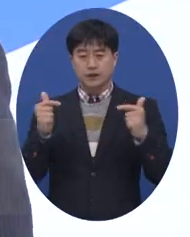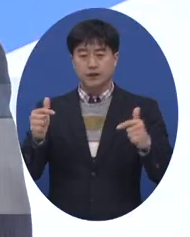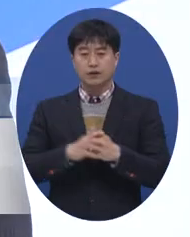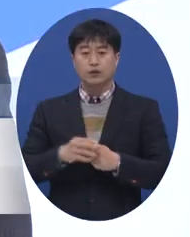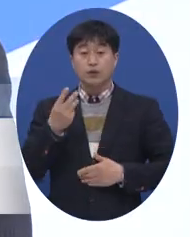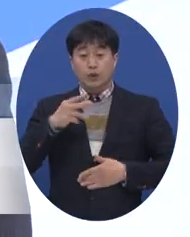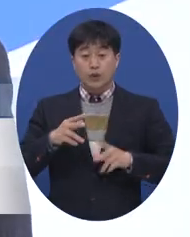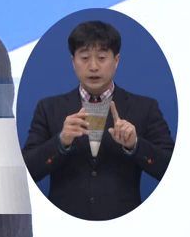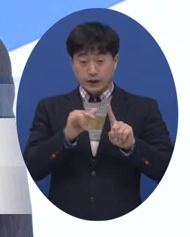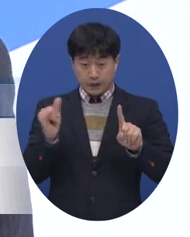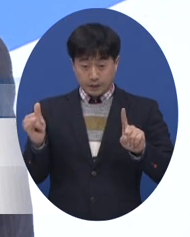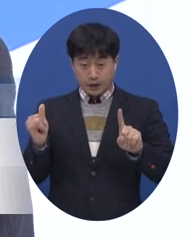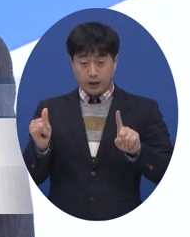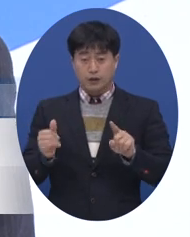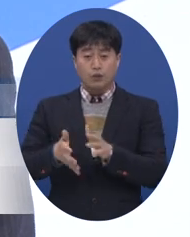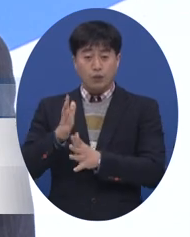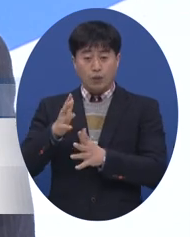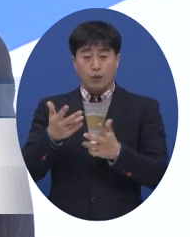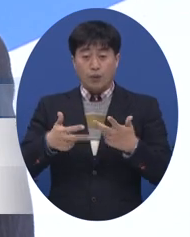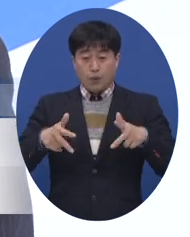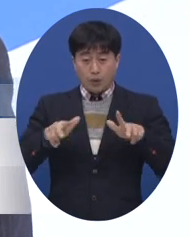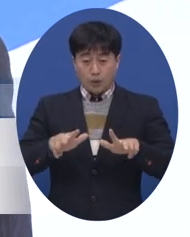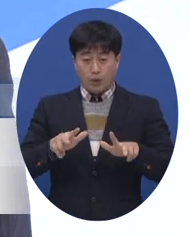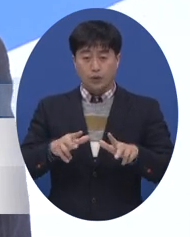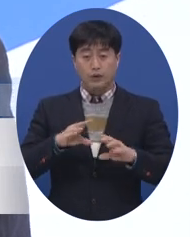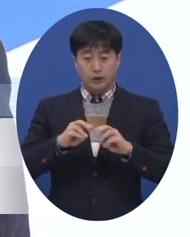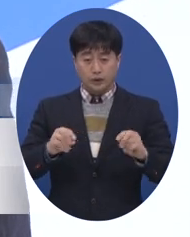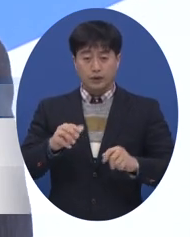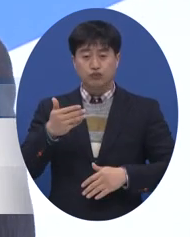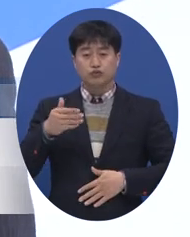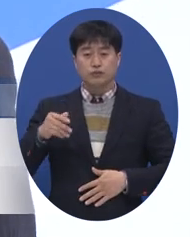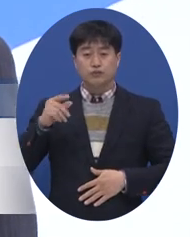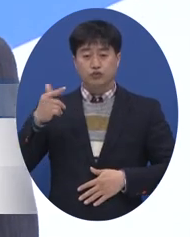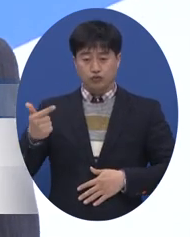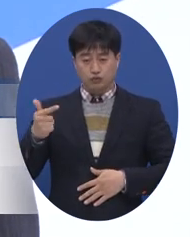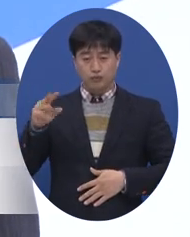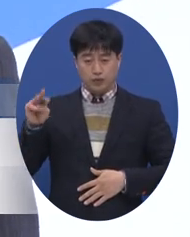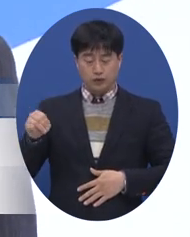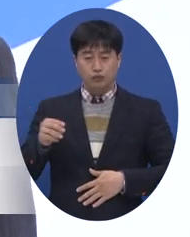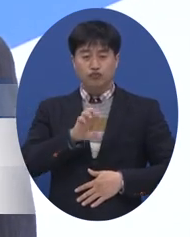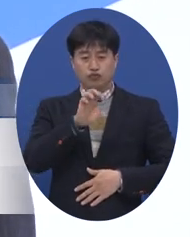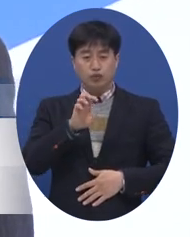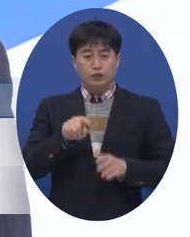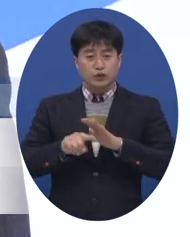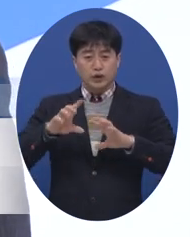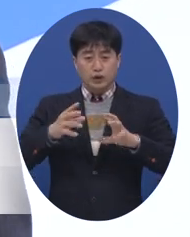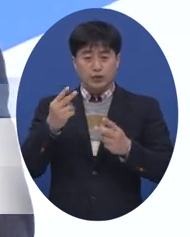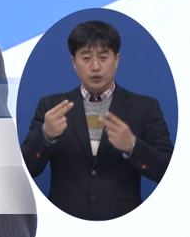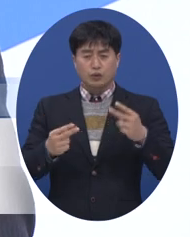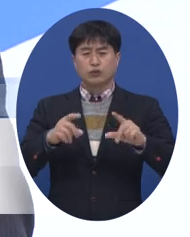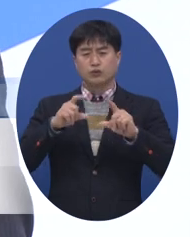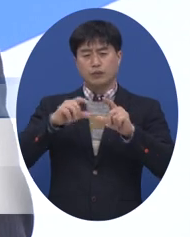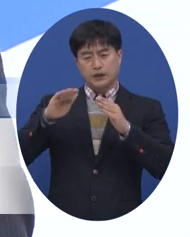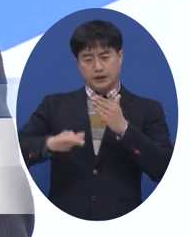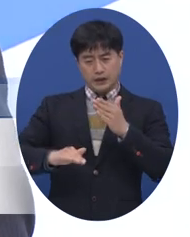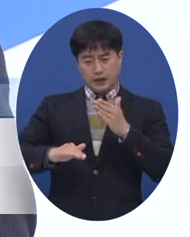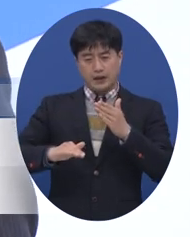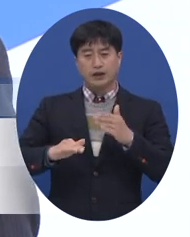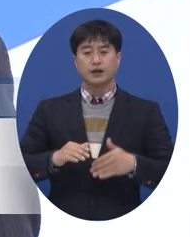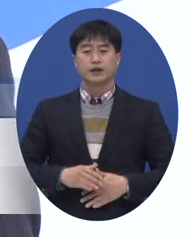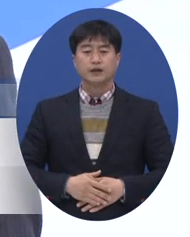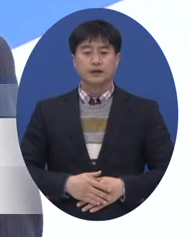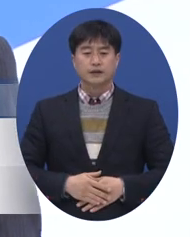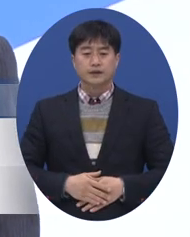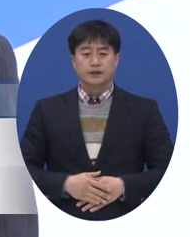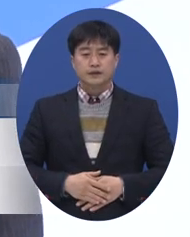경기도 1인 다 보시고 5 면접은 9.6 제곱미터 로써 유럽 등 선진국의 비교해 봤을 때 절반 위에 수제 추세에